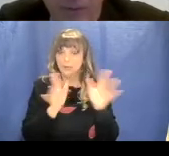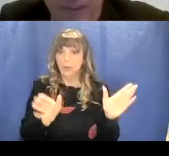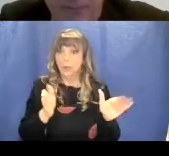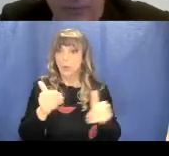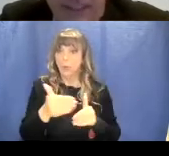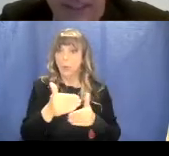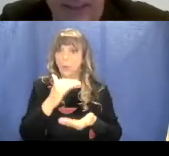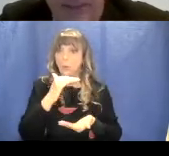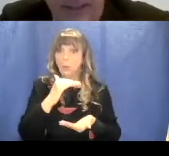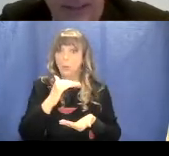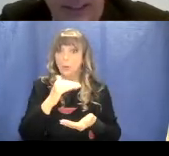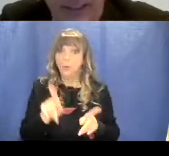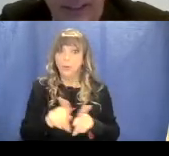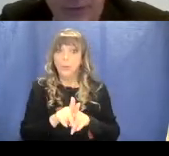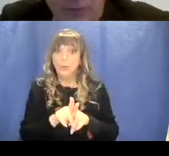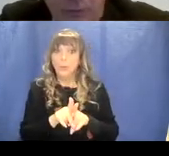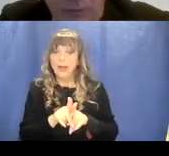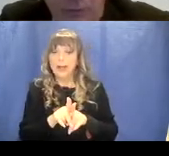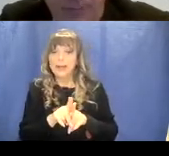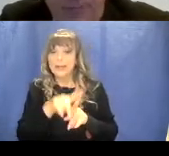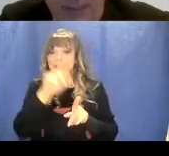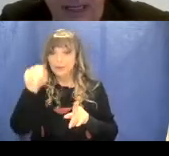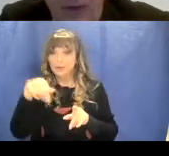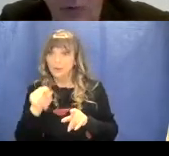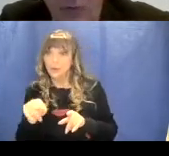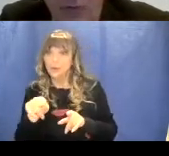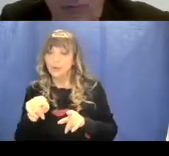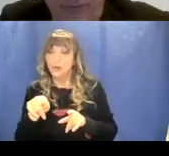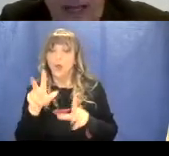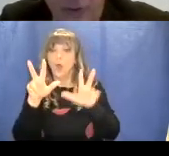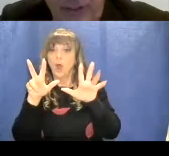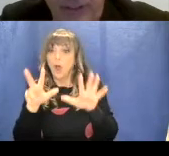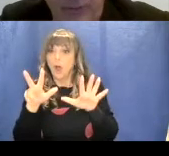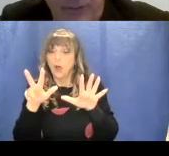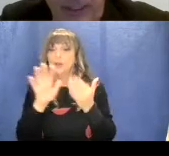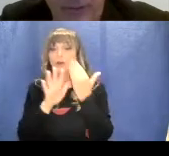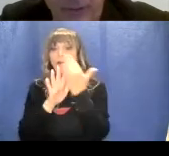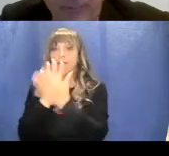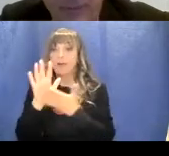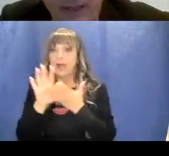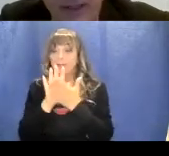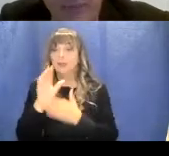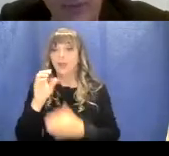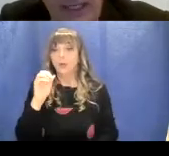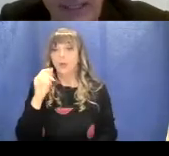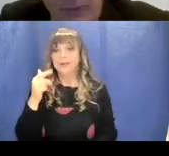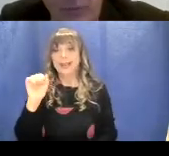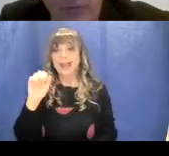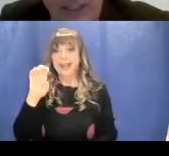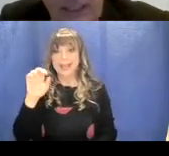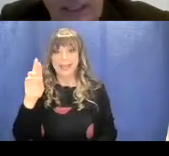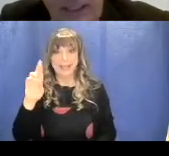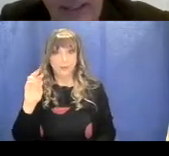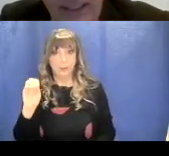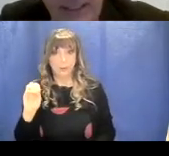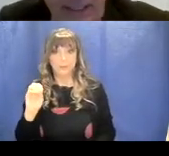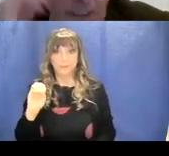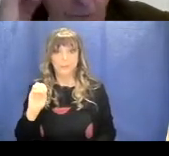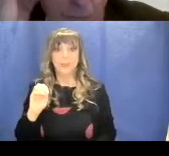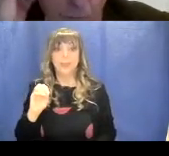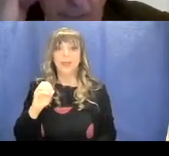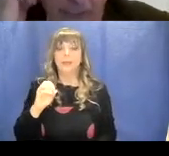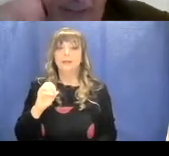corrisponde esattamente alla riga sotto a 8 fasce dell'hotel quindi la seconda e la terza